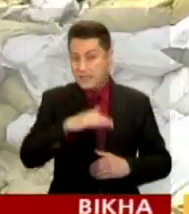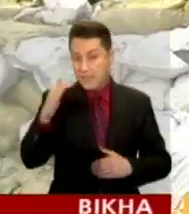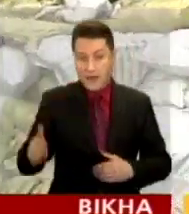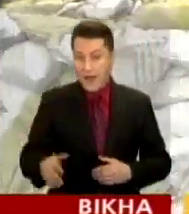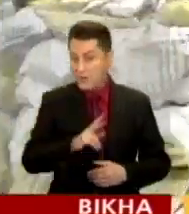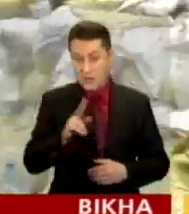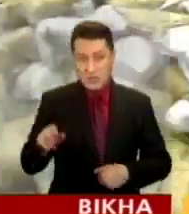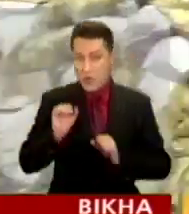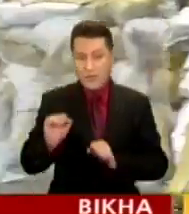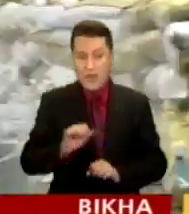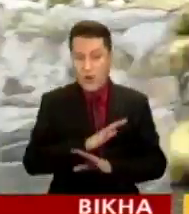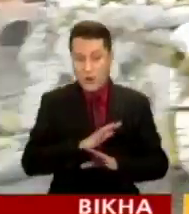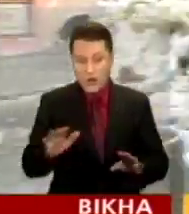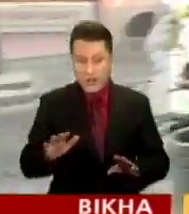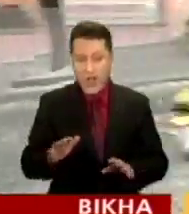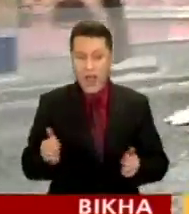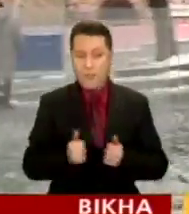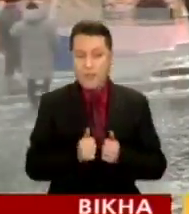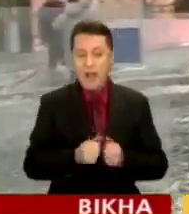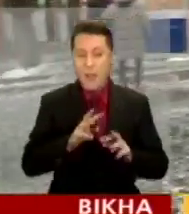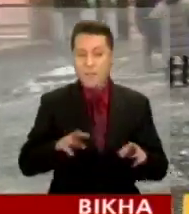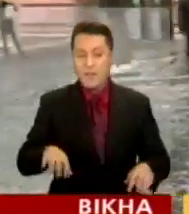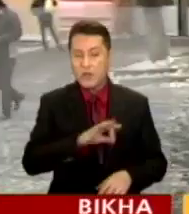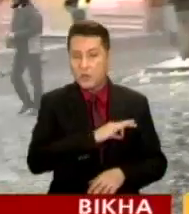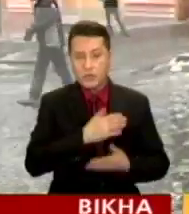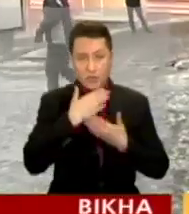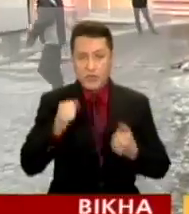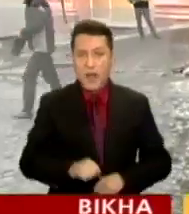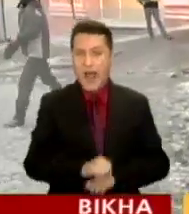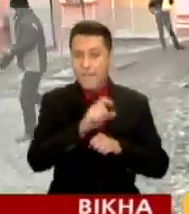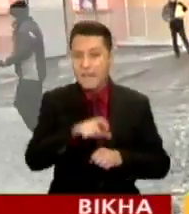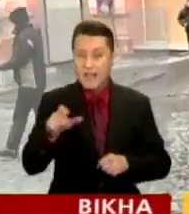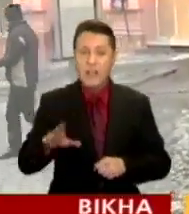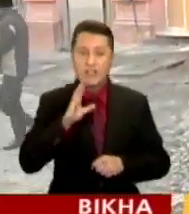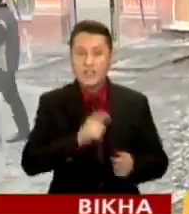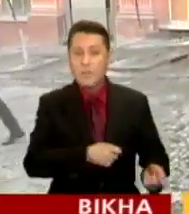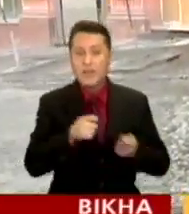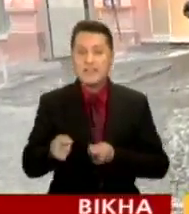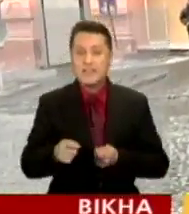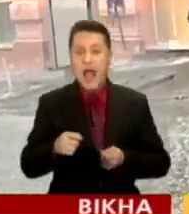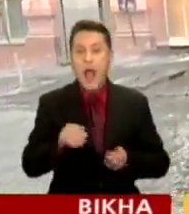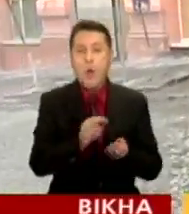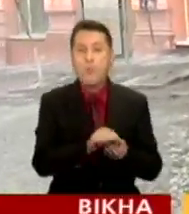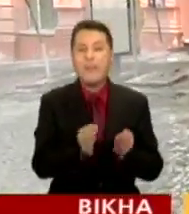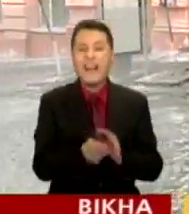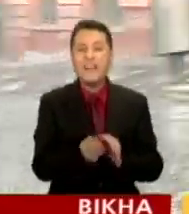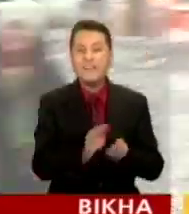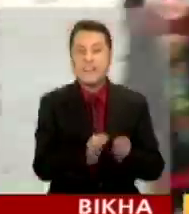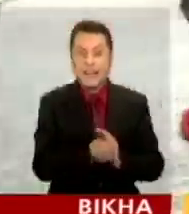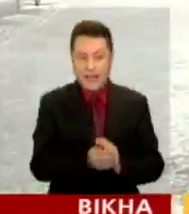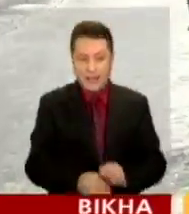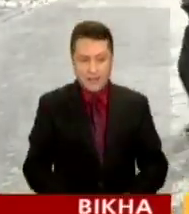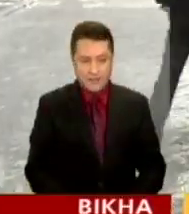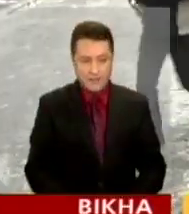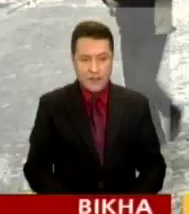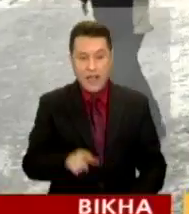не охороняє. І біля Мін'юсту теж нема мітингарів. Ми тут зустріли жіночку, вона принесла пиріжки для тих, хто... Ви йдеш куди?